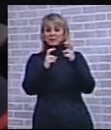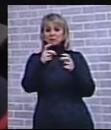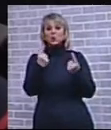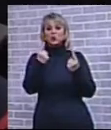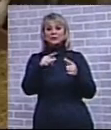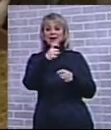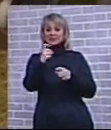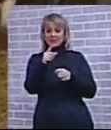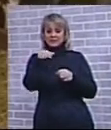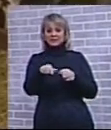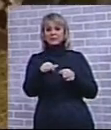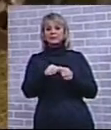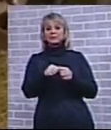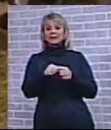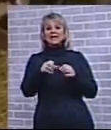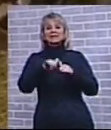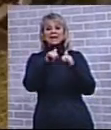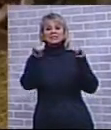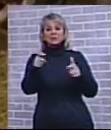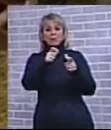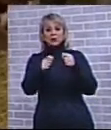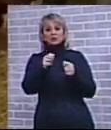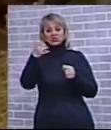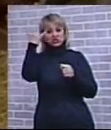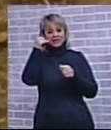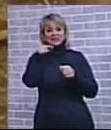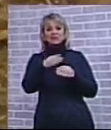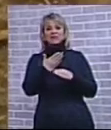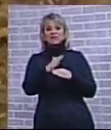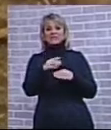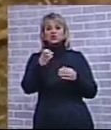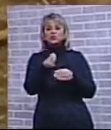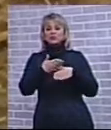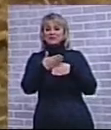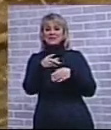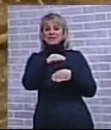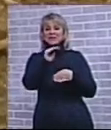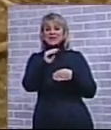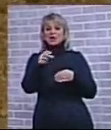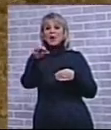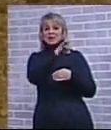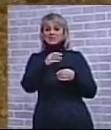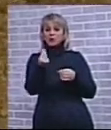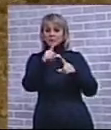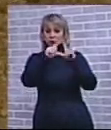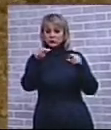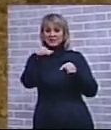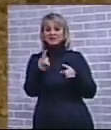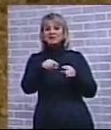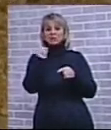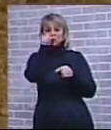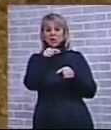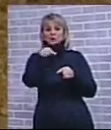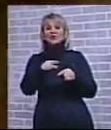крупных хозяйств. На развитие молочного животноводства выделяются субсидии из федерального и областного бюджетов. В этом году